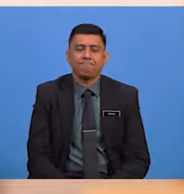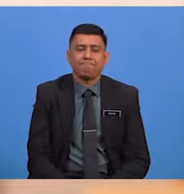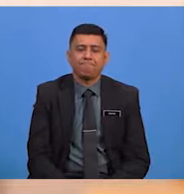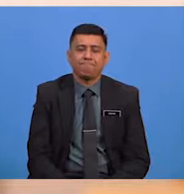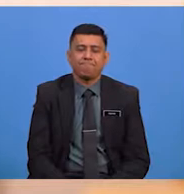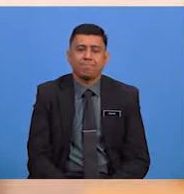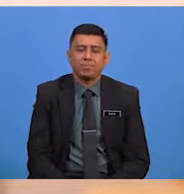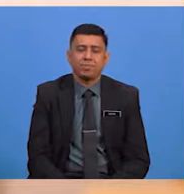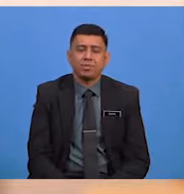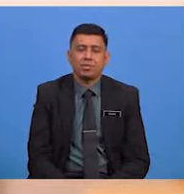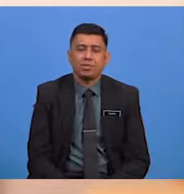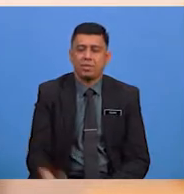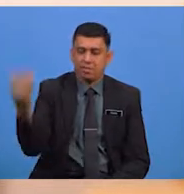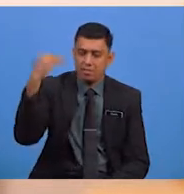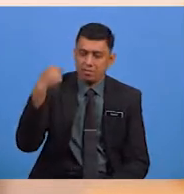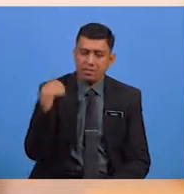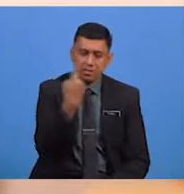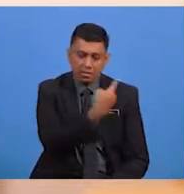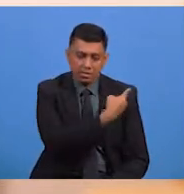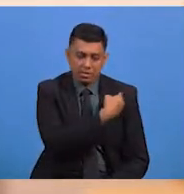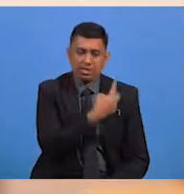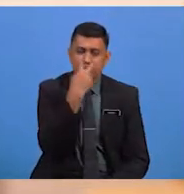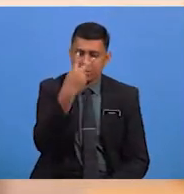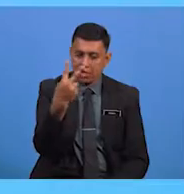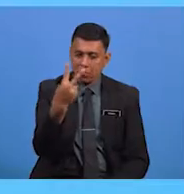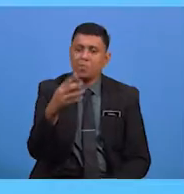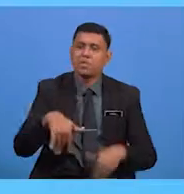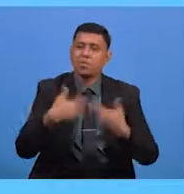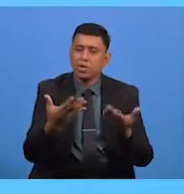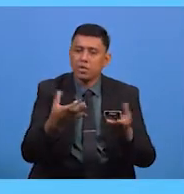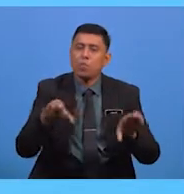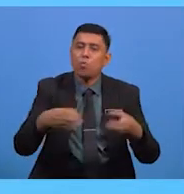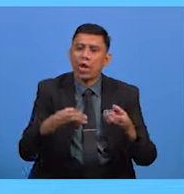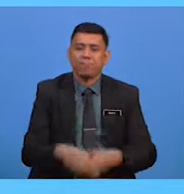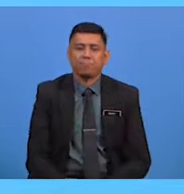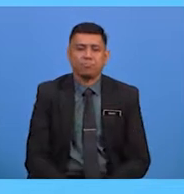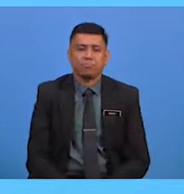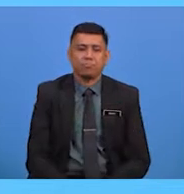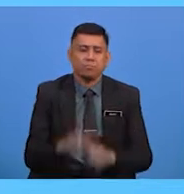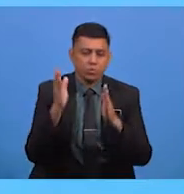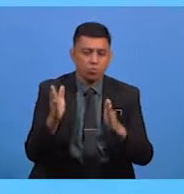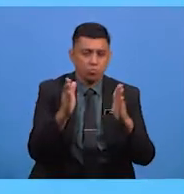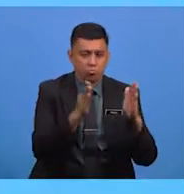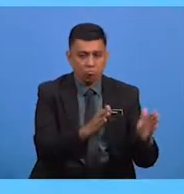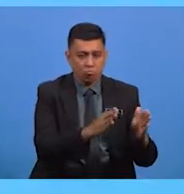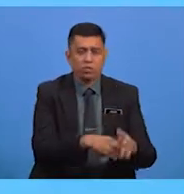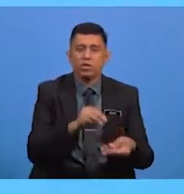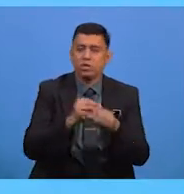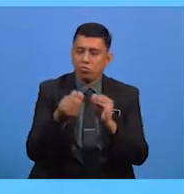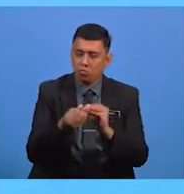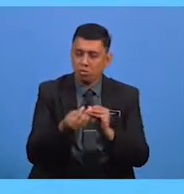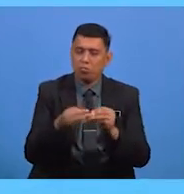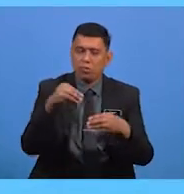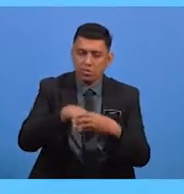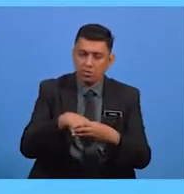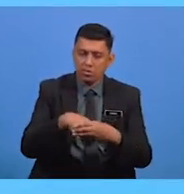Baiklah, mari kita lihat animasi bubble sort ini dilaksanakan. Untuk menyusun nombor-nombor ini